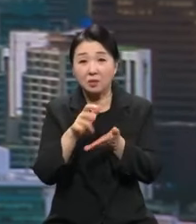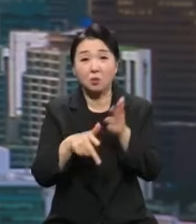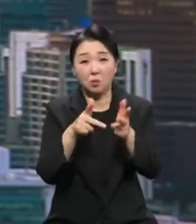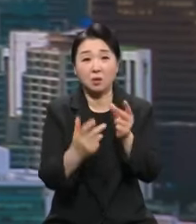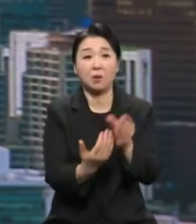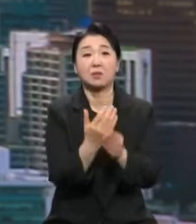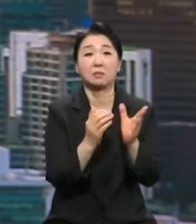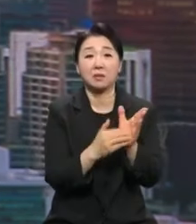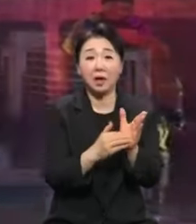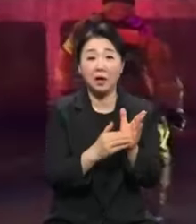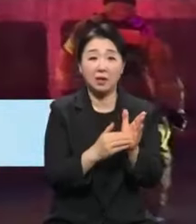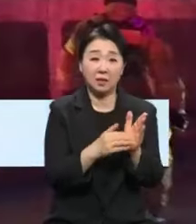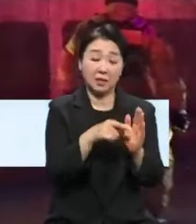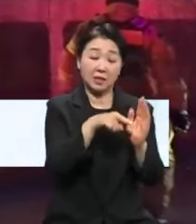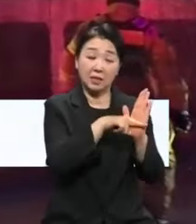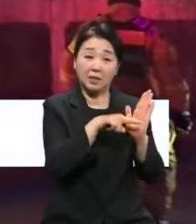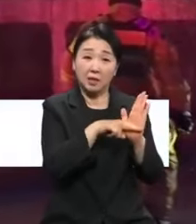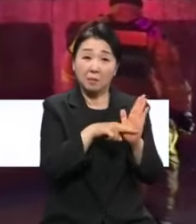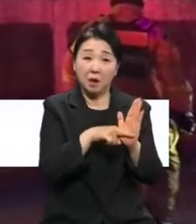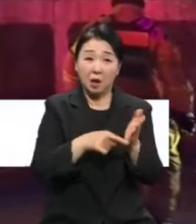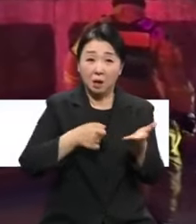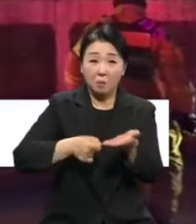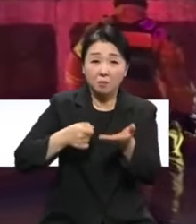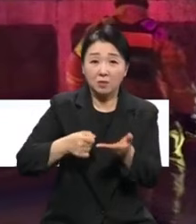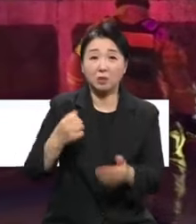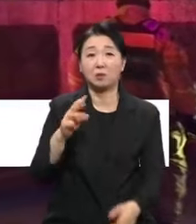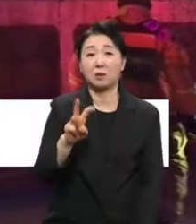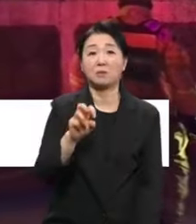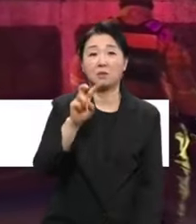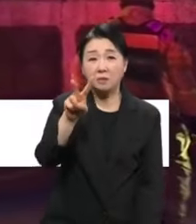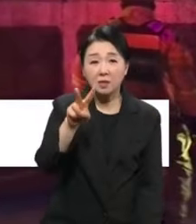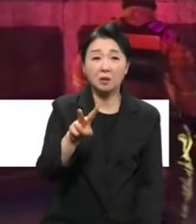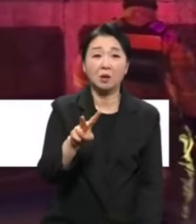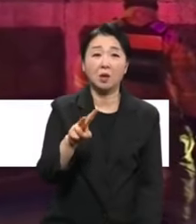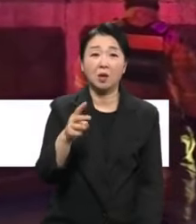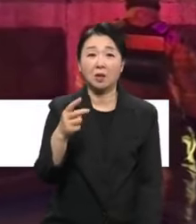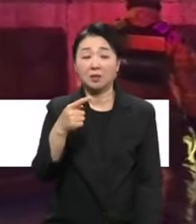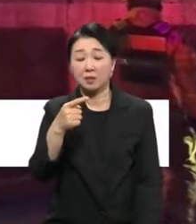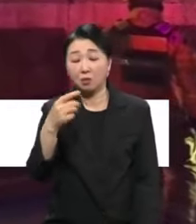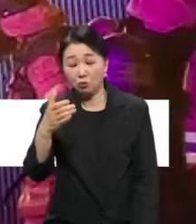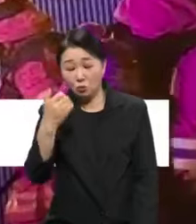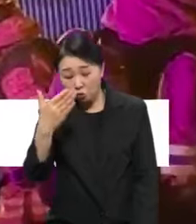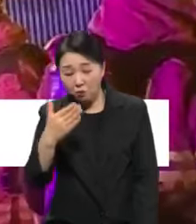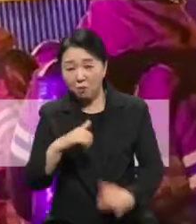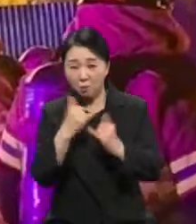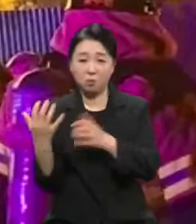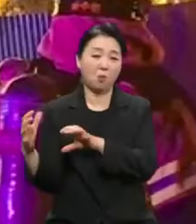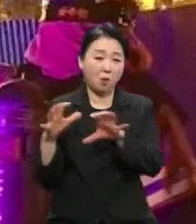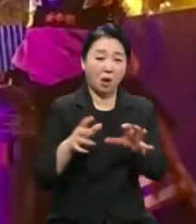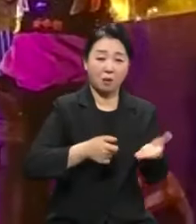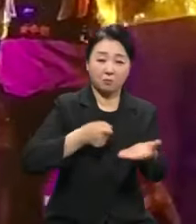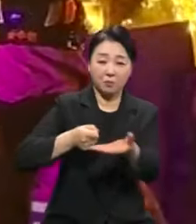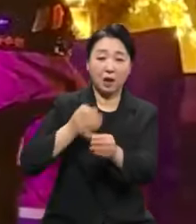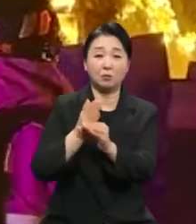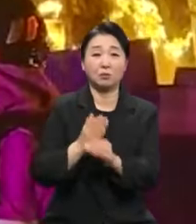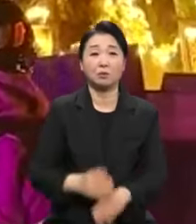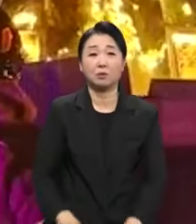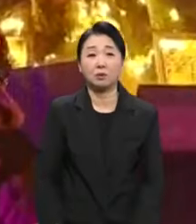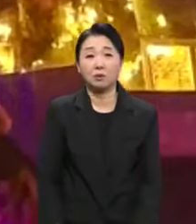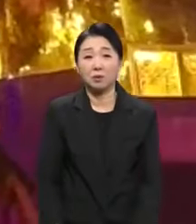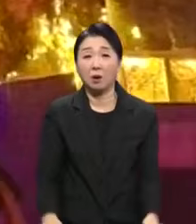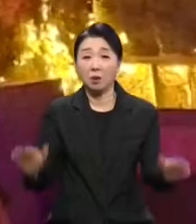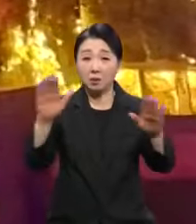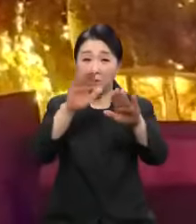1단계를 발령하고 펌프차 등 32대 장비와 소방 인력 99명을 투입해 불을 끄고 있습니다. 어젯밤 9시